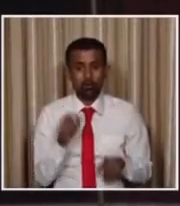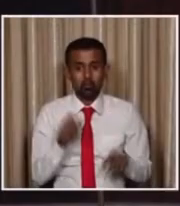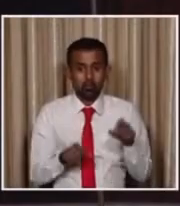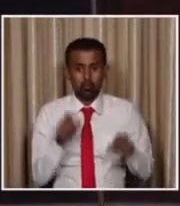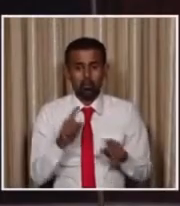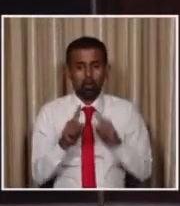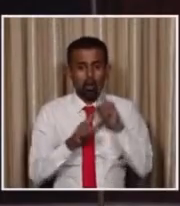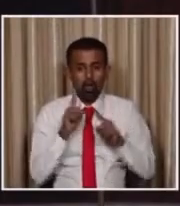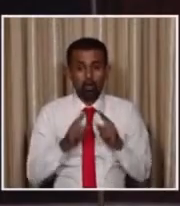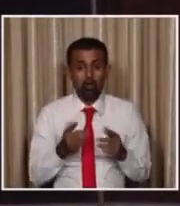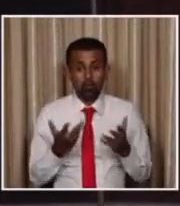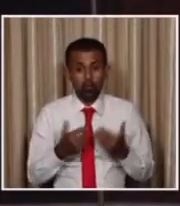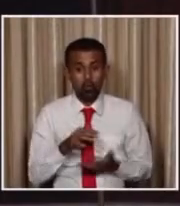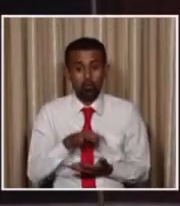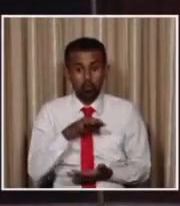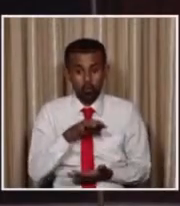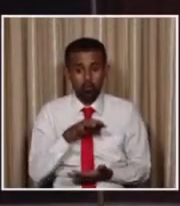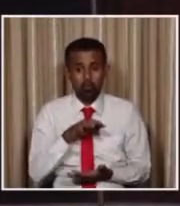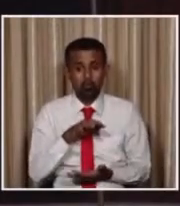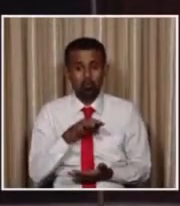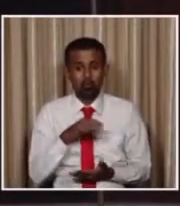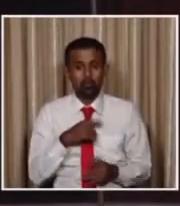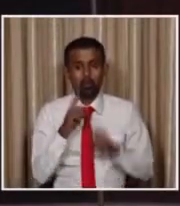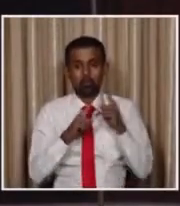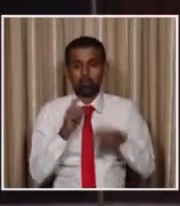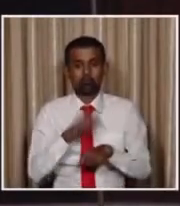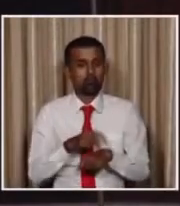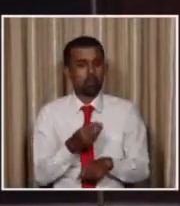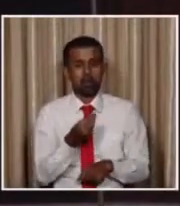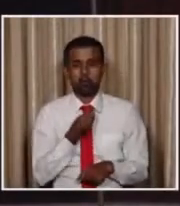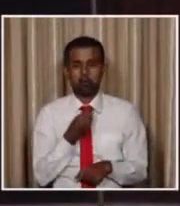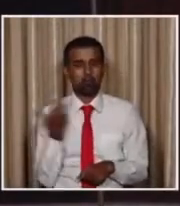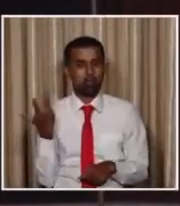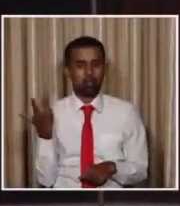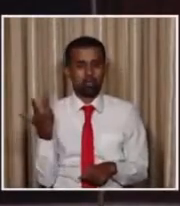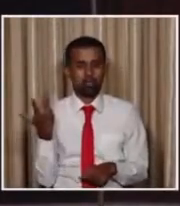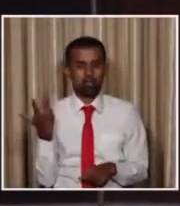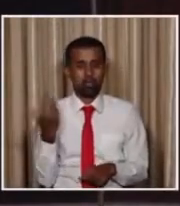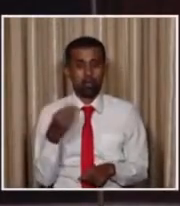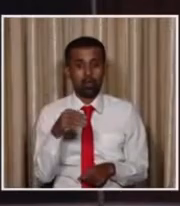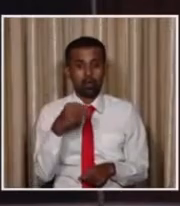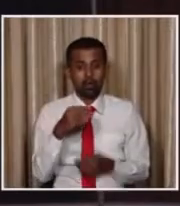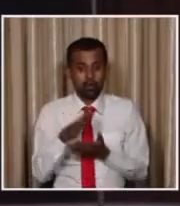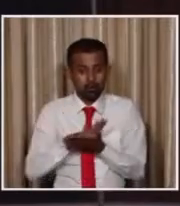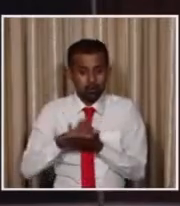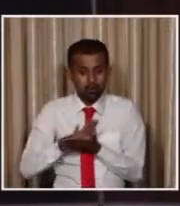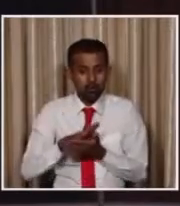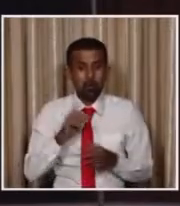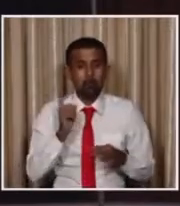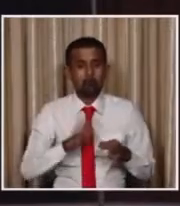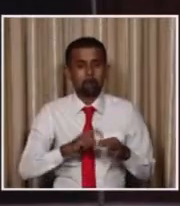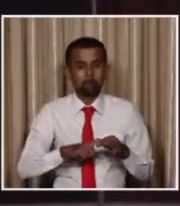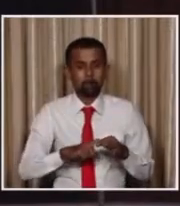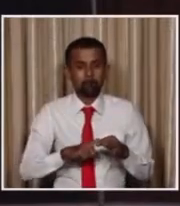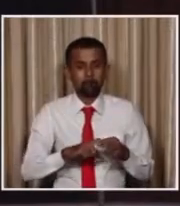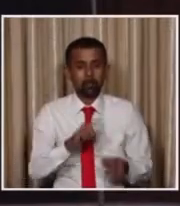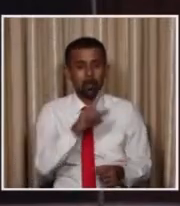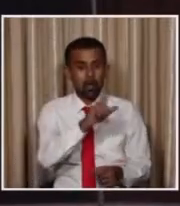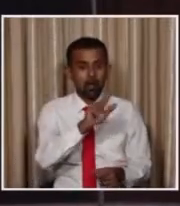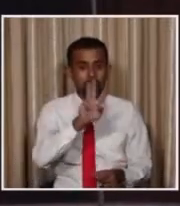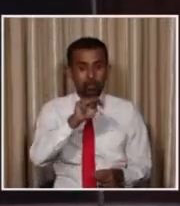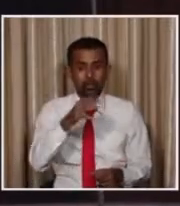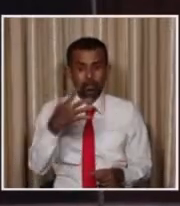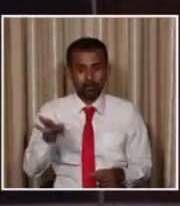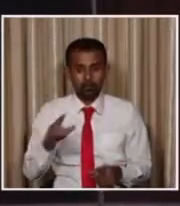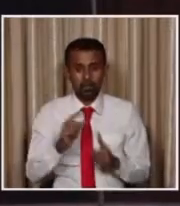වෙනුවෙන් කතා කරන්න තිබ්බද? නමුත් අපිට ඒක කතා කරන්න අවස්ථාවක් ලැබුණේ නැහැ. ණය ප්‍රතිහෝගත කරන ප්‍රශ්නේදී 7:30ට අවසන් කරන්න